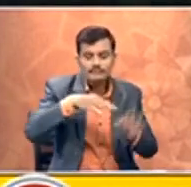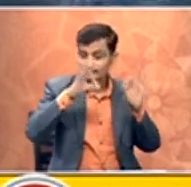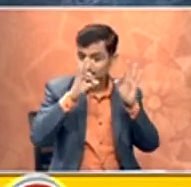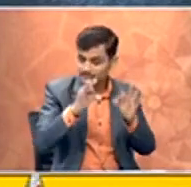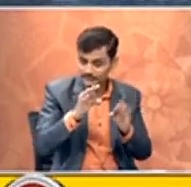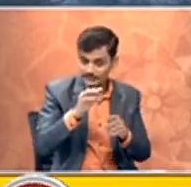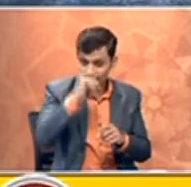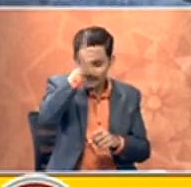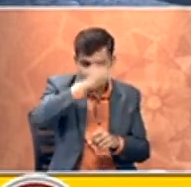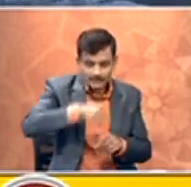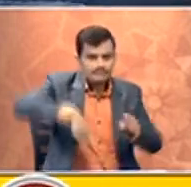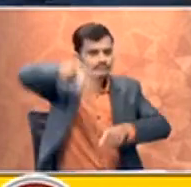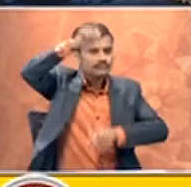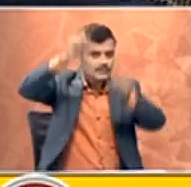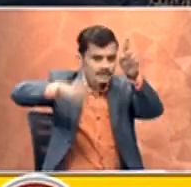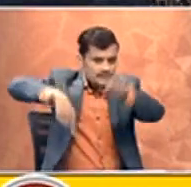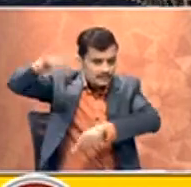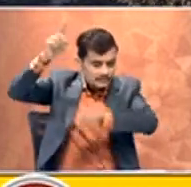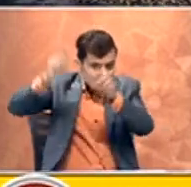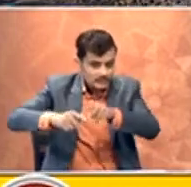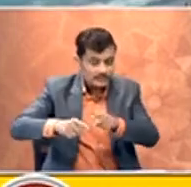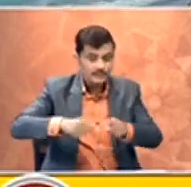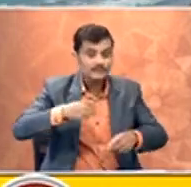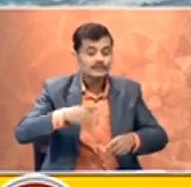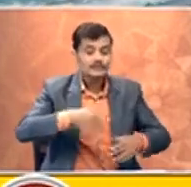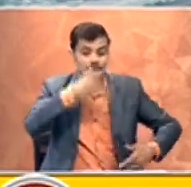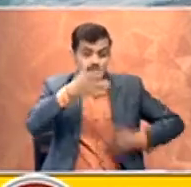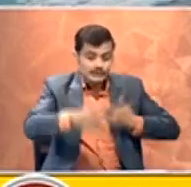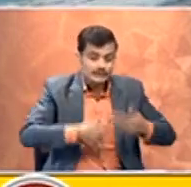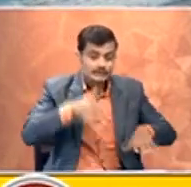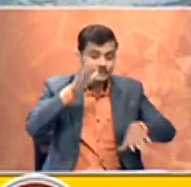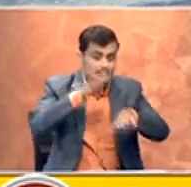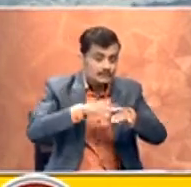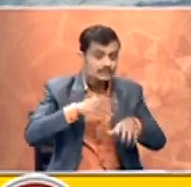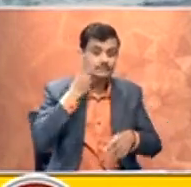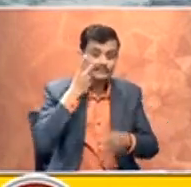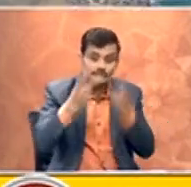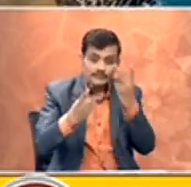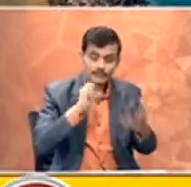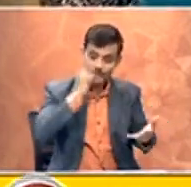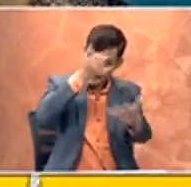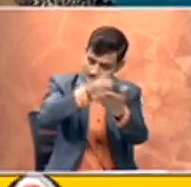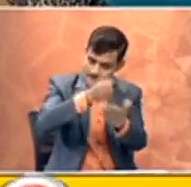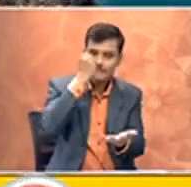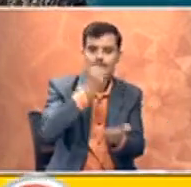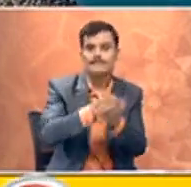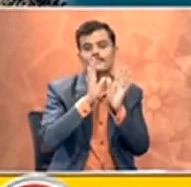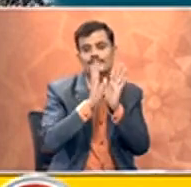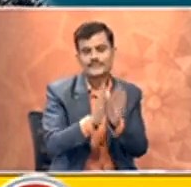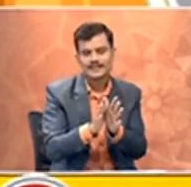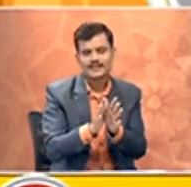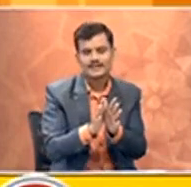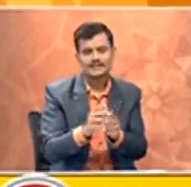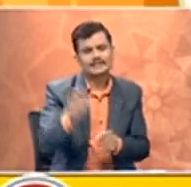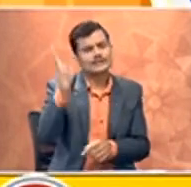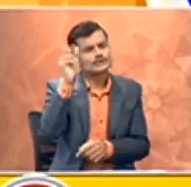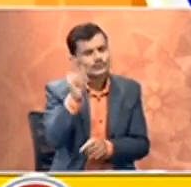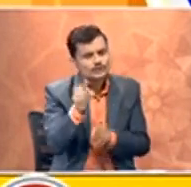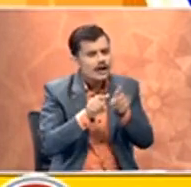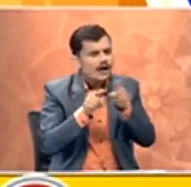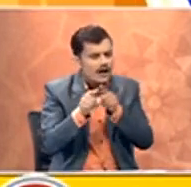देश की डाइवर्सिटी, उसे जरूर देखने जाना चाहिए। अक्सर हम एक और बात भी देखते